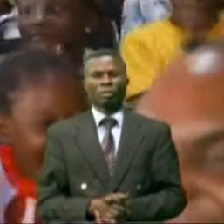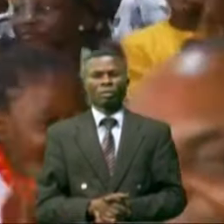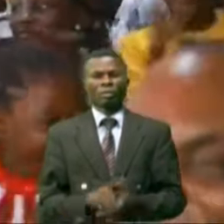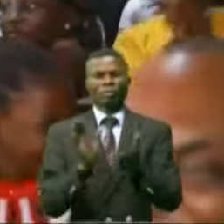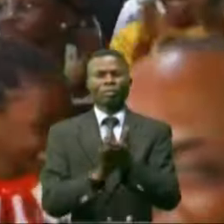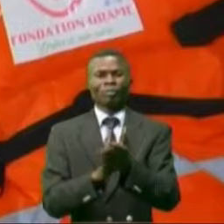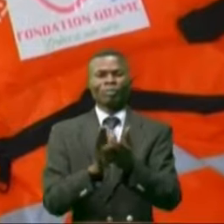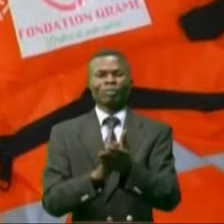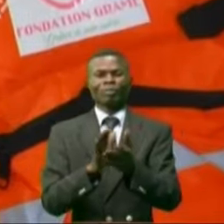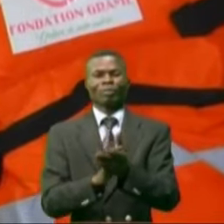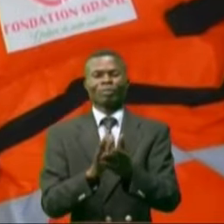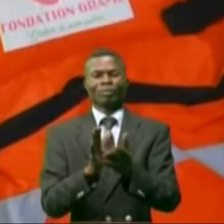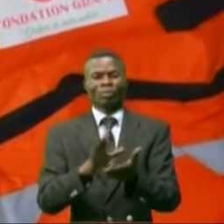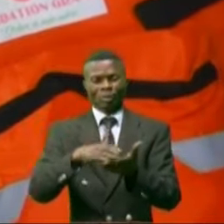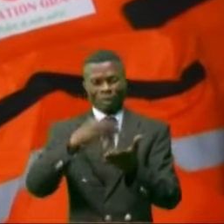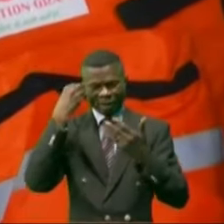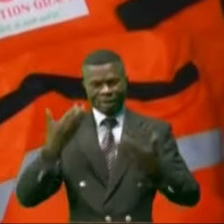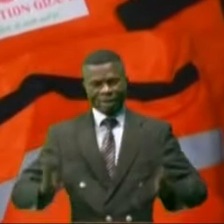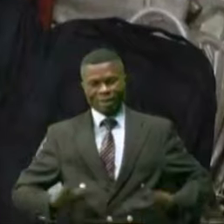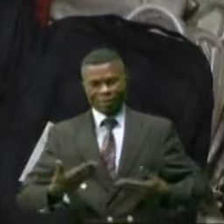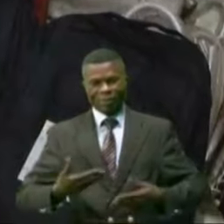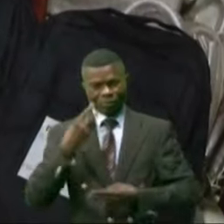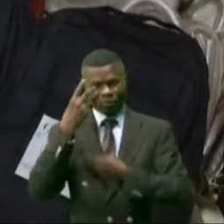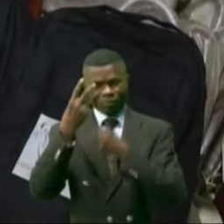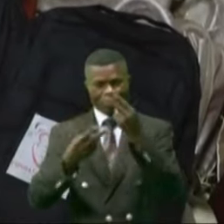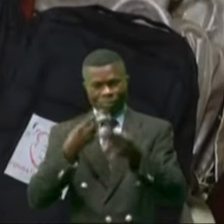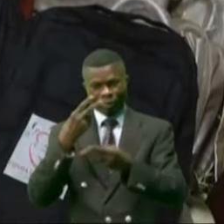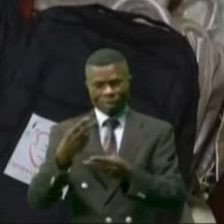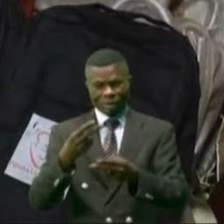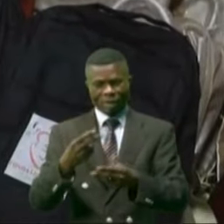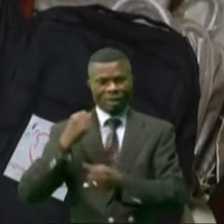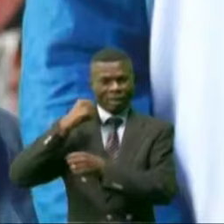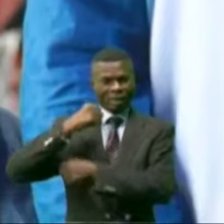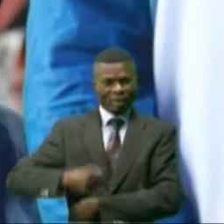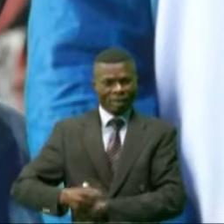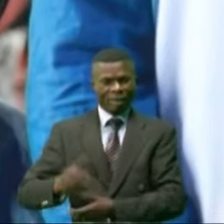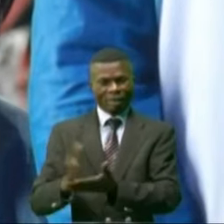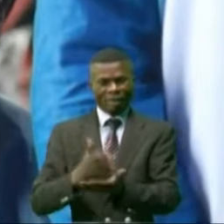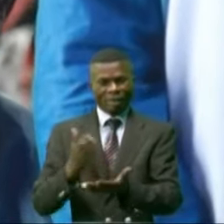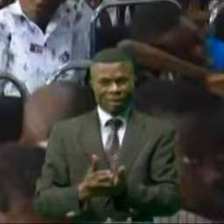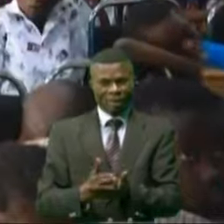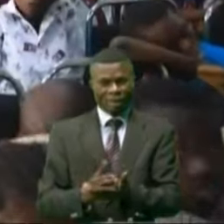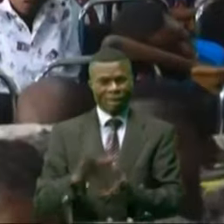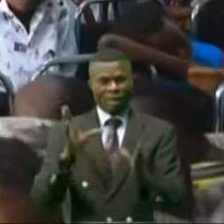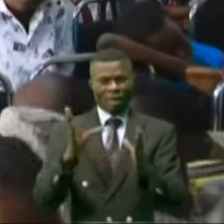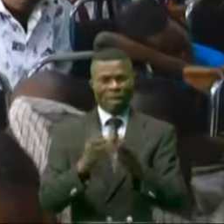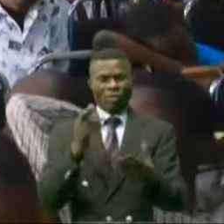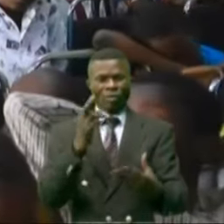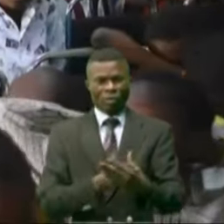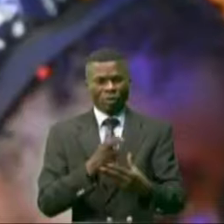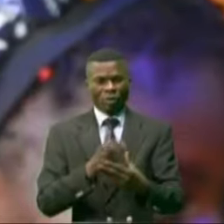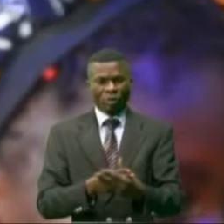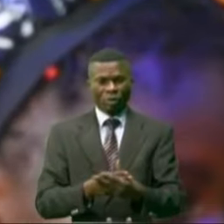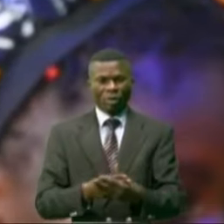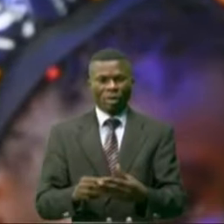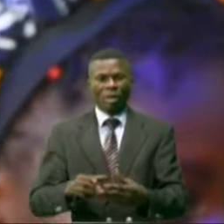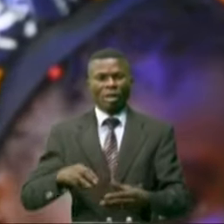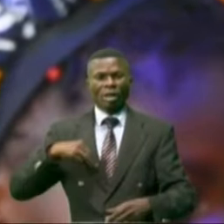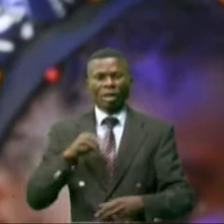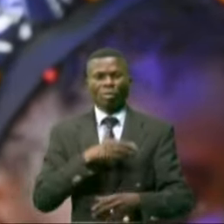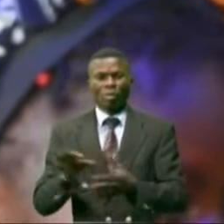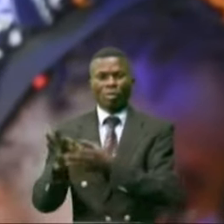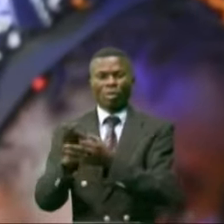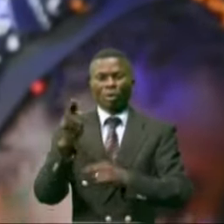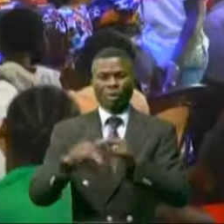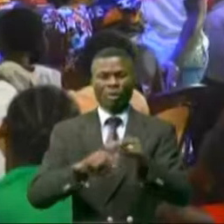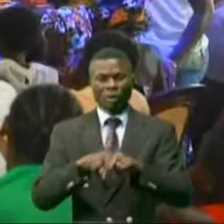Heureusement pour eux, ils vont effectuer une rentrée apaisée. Sans enfants, vivant avec handicap, membres de l'Union nationale des